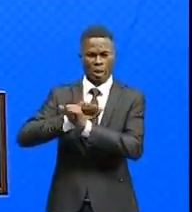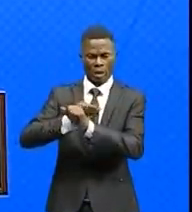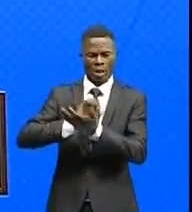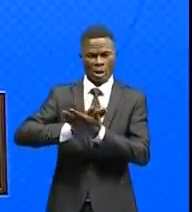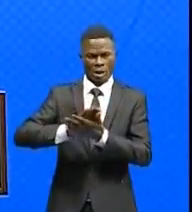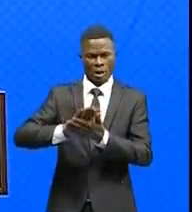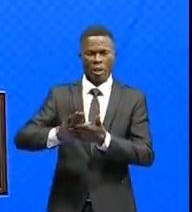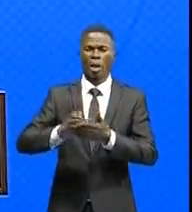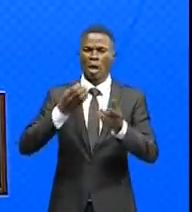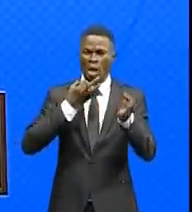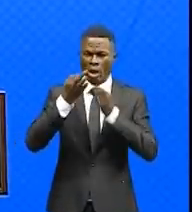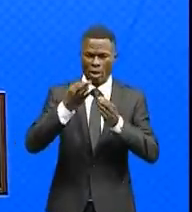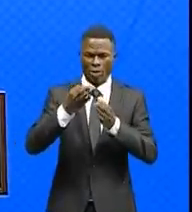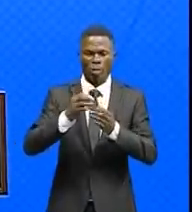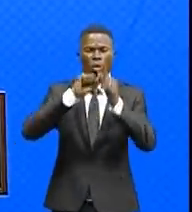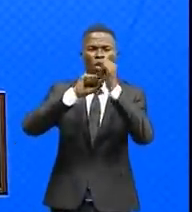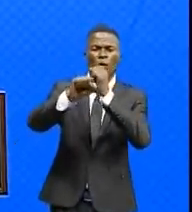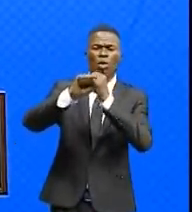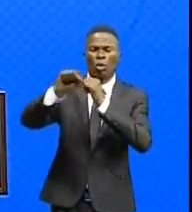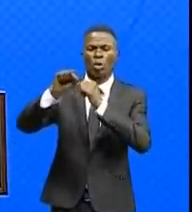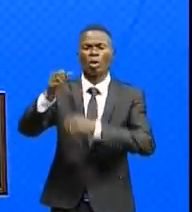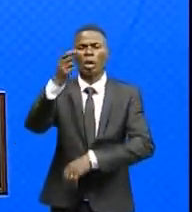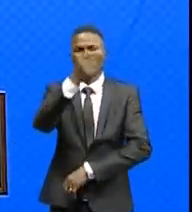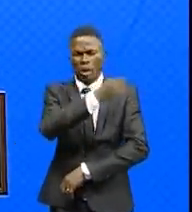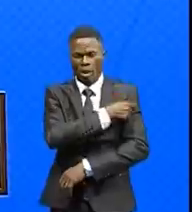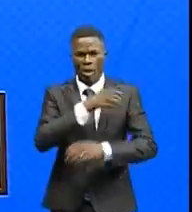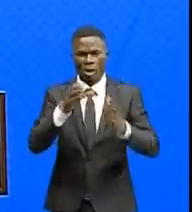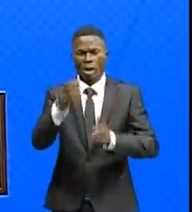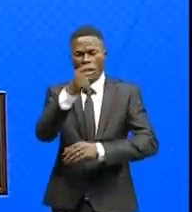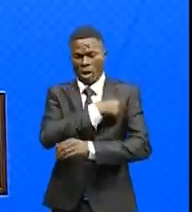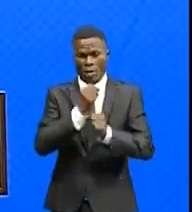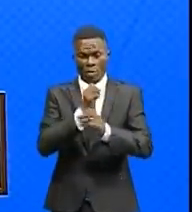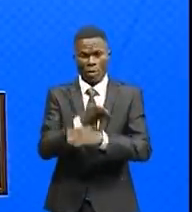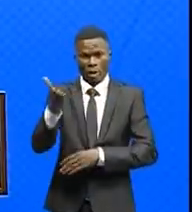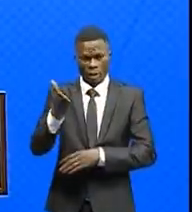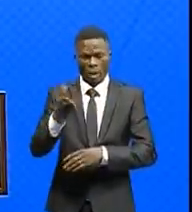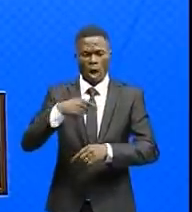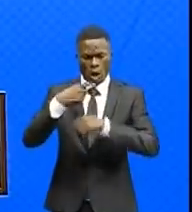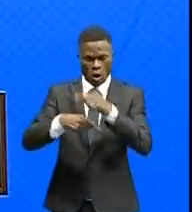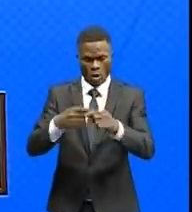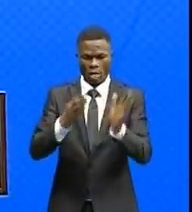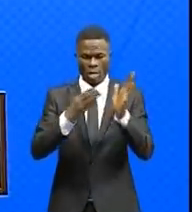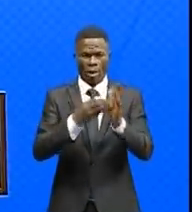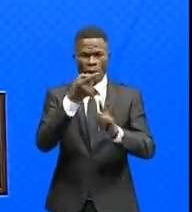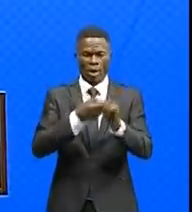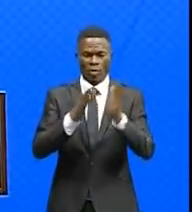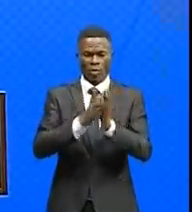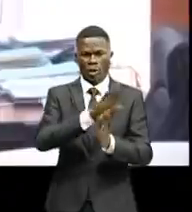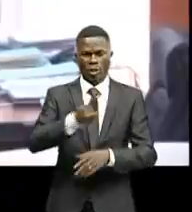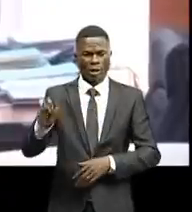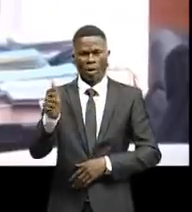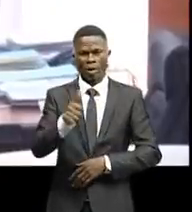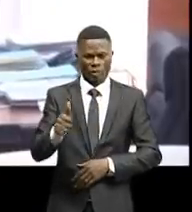Prévention a indiqué que la campagne de vaccination avec les vaccins dédiés sera lancée ce 9 octobre